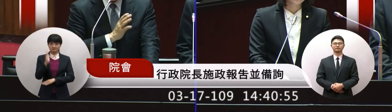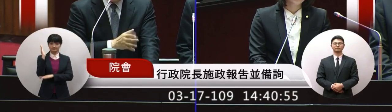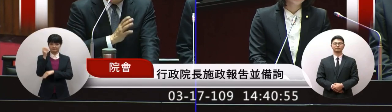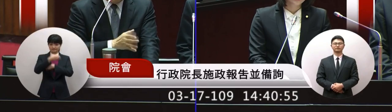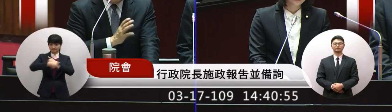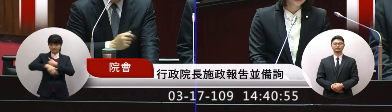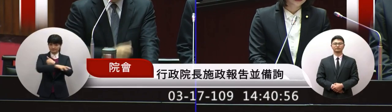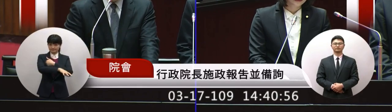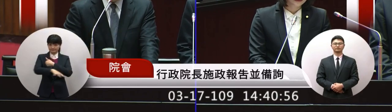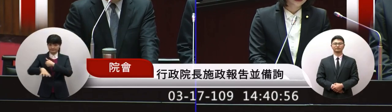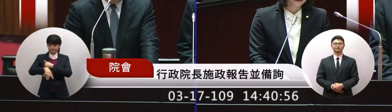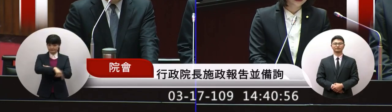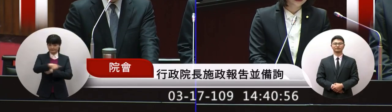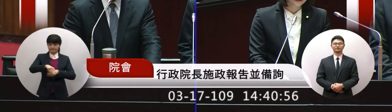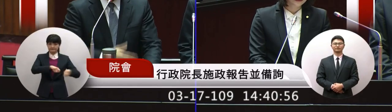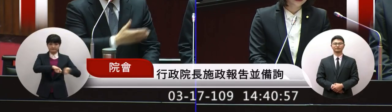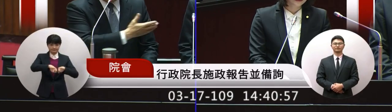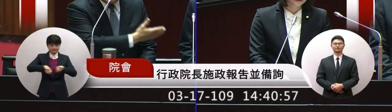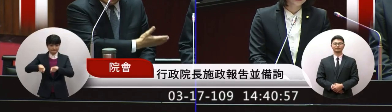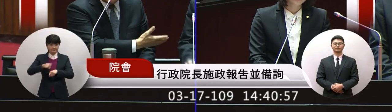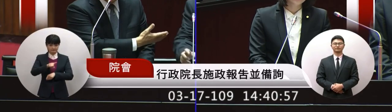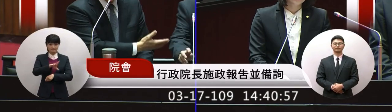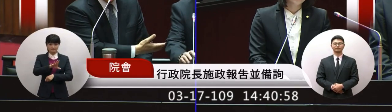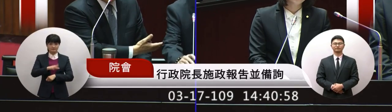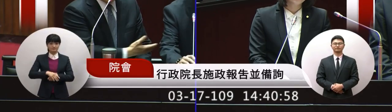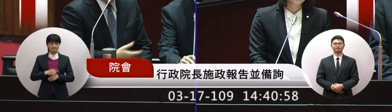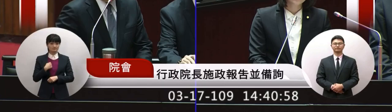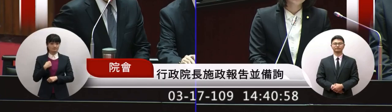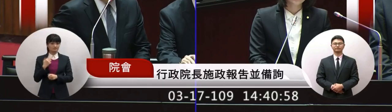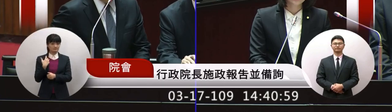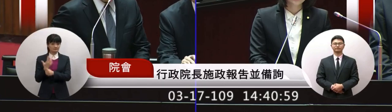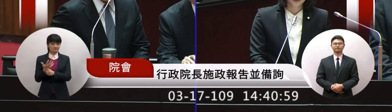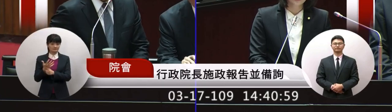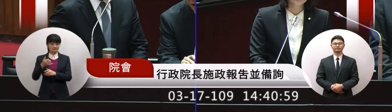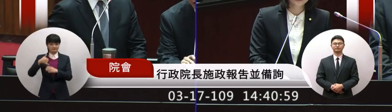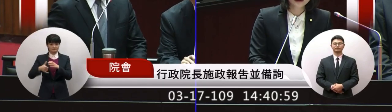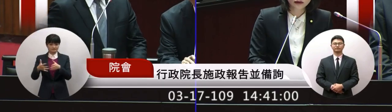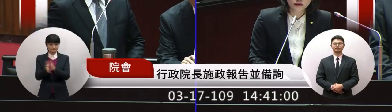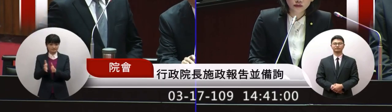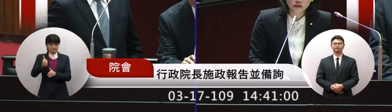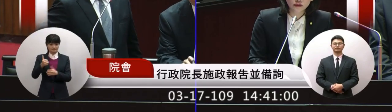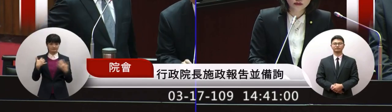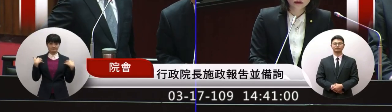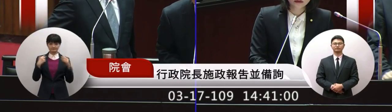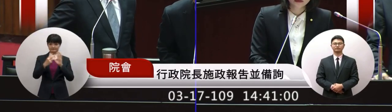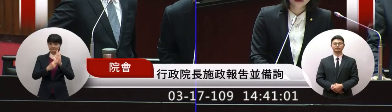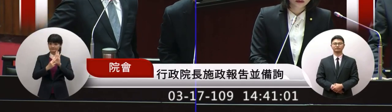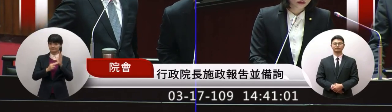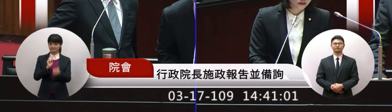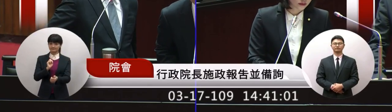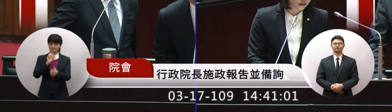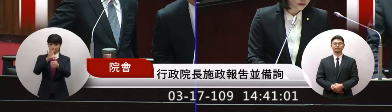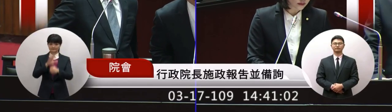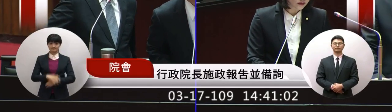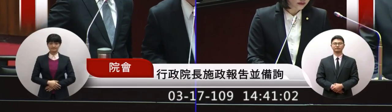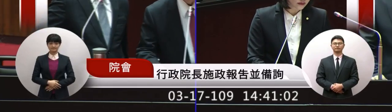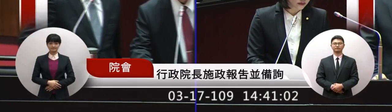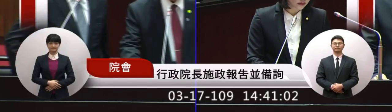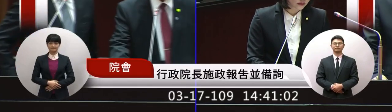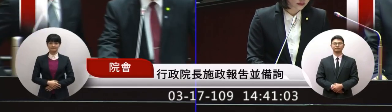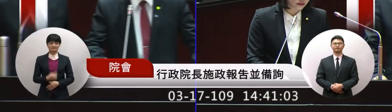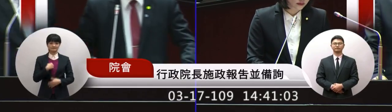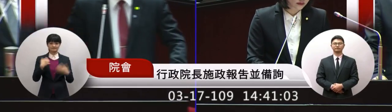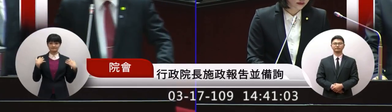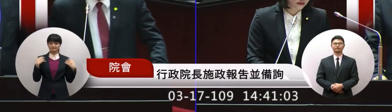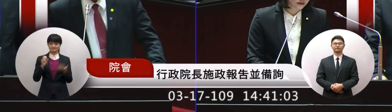出相关的因应办法，我是不是请沈部长给你说明一下？ 好，我来跟两位委员报告一